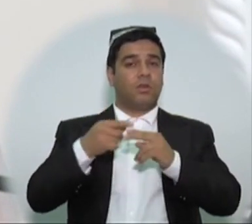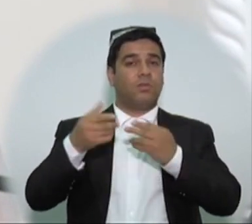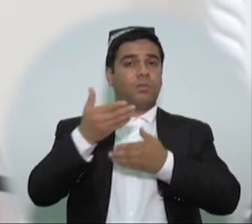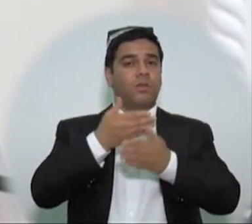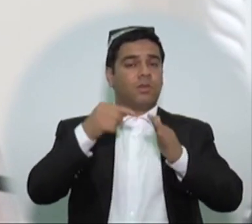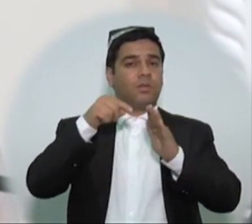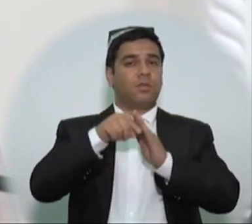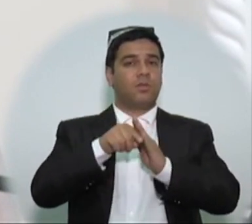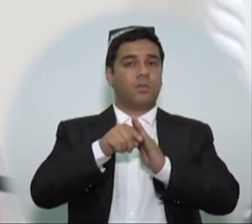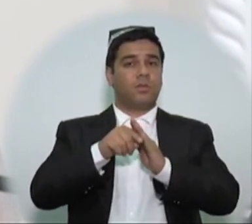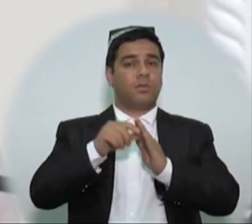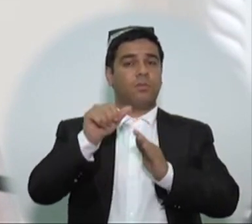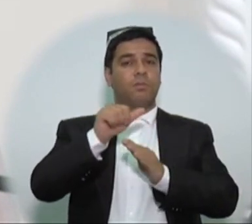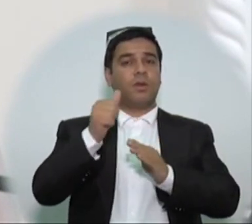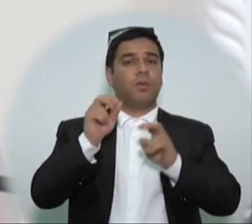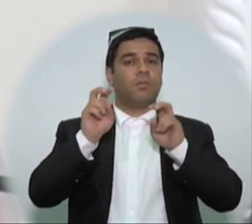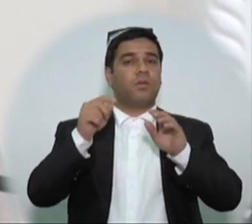Maslahatdan bosh mavzu